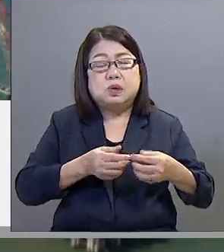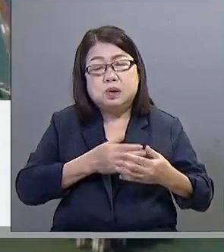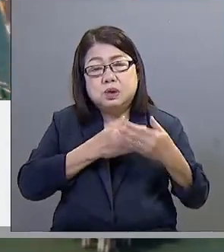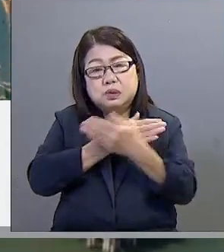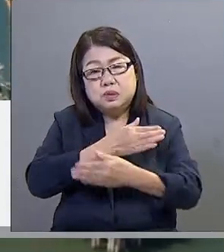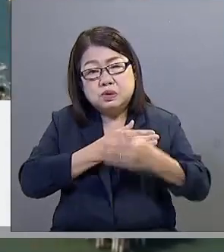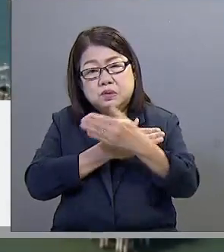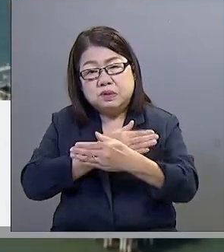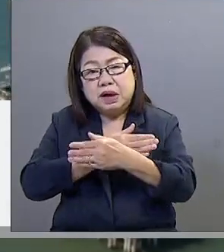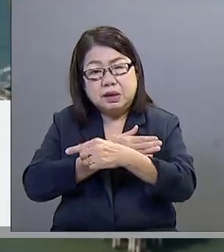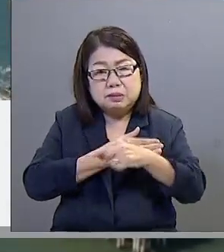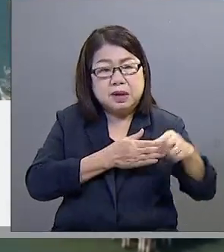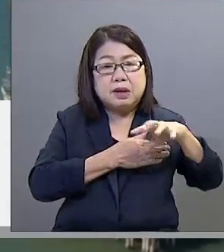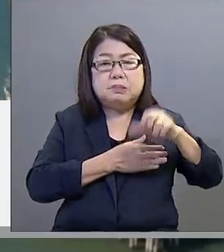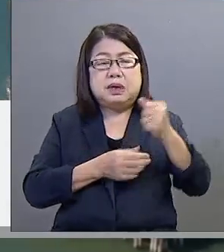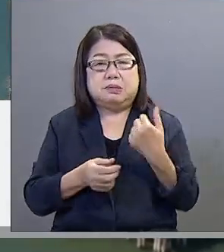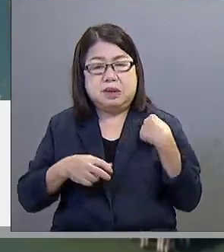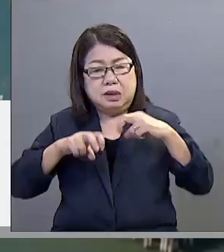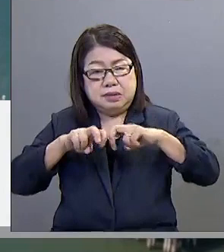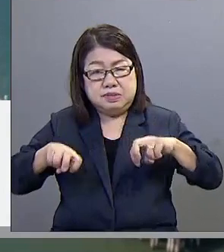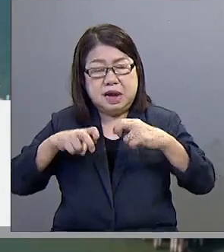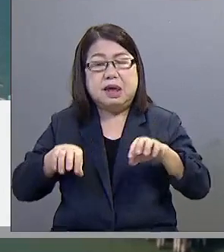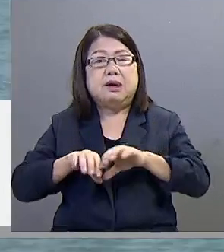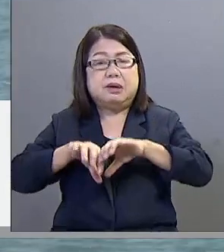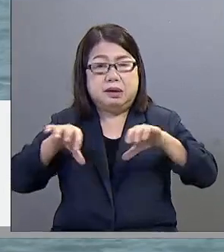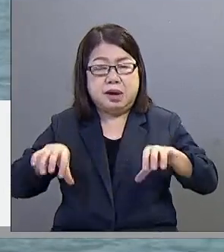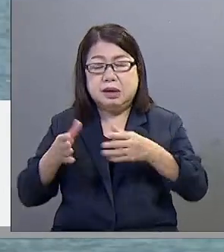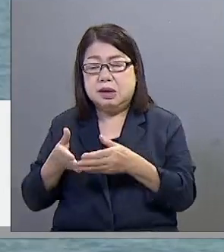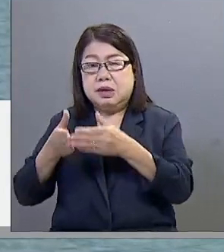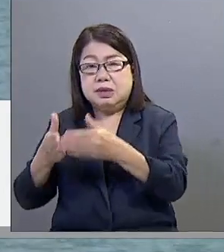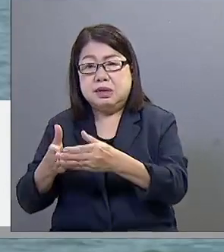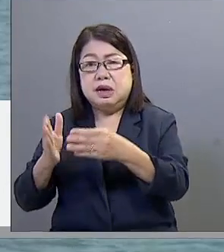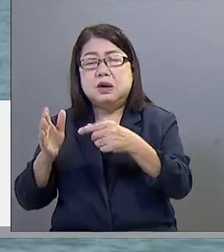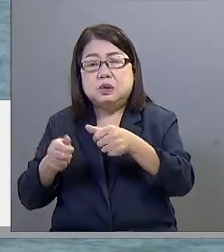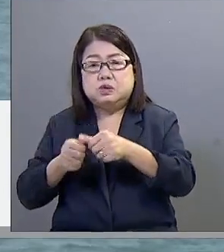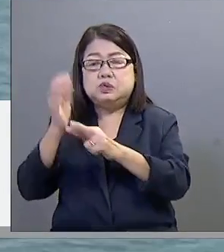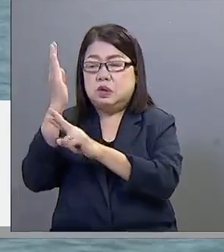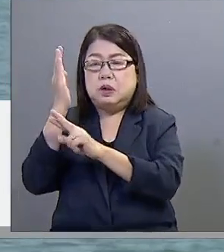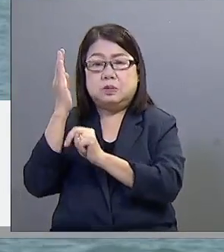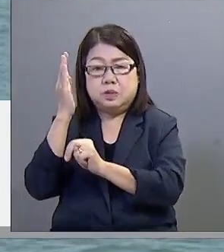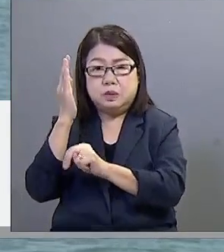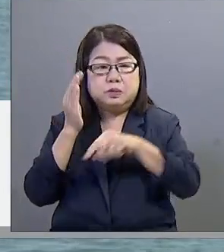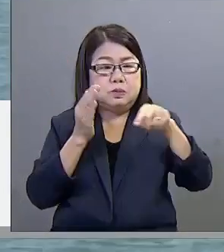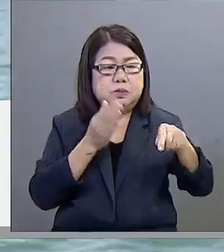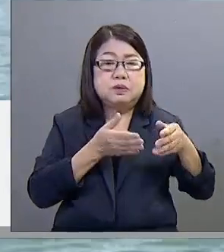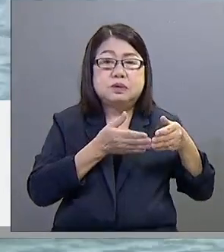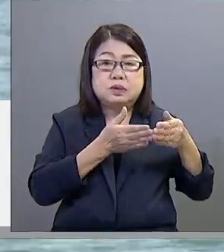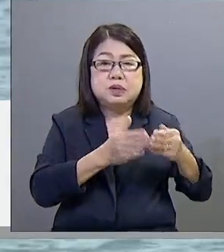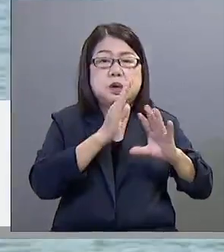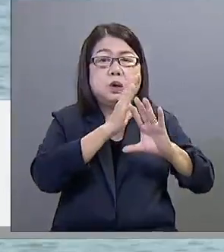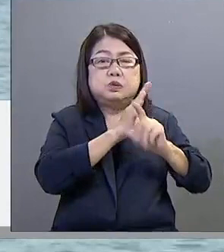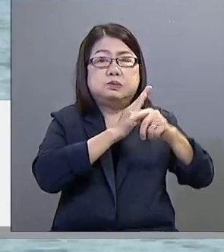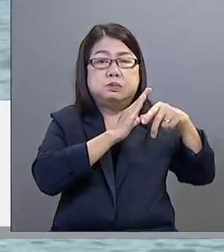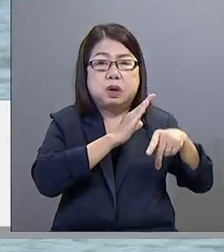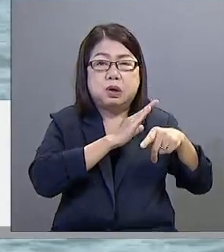ต้นดำเนินการศึกษาท่าเรือแบ่งเป็น 2ฝั่งนะคะคือถ้าเรือแหลมริ้วจังหวัดระนองและท่าเรืออ่าวอ่างจังหวัดชุมพร